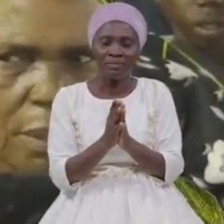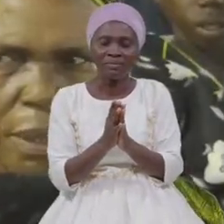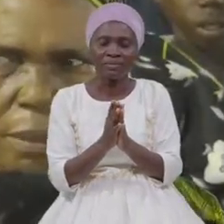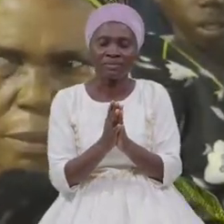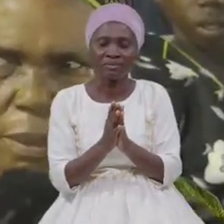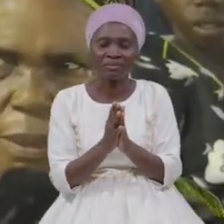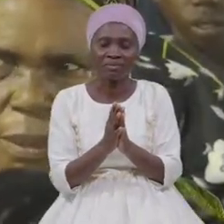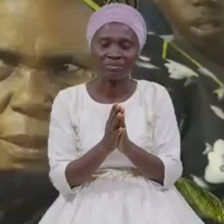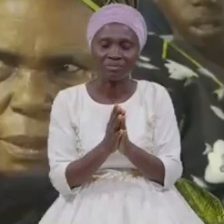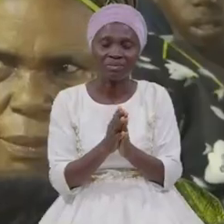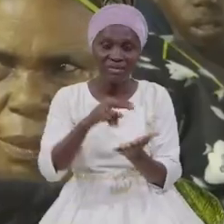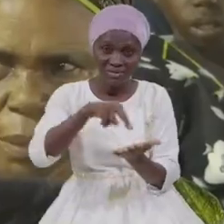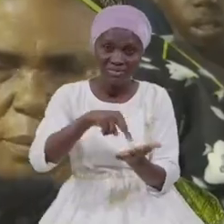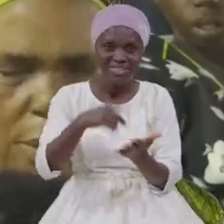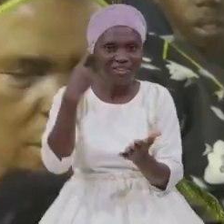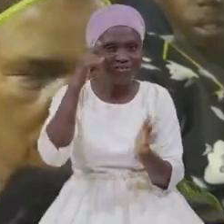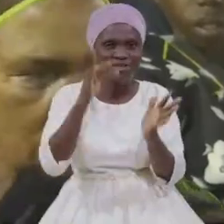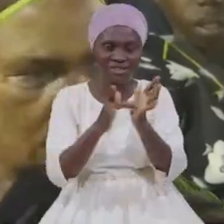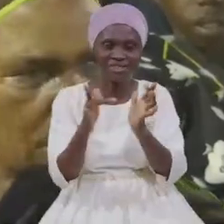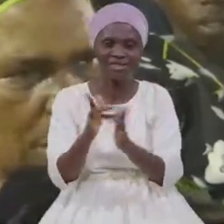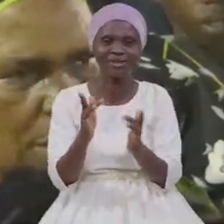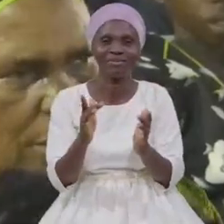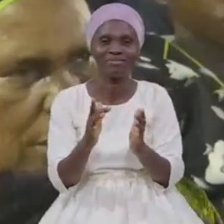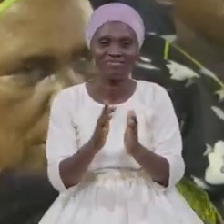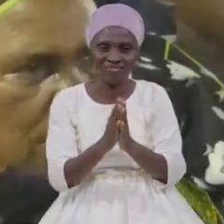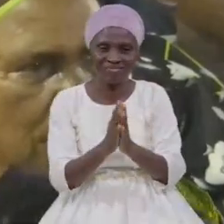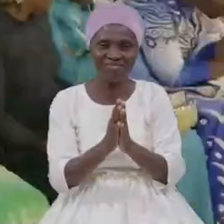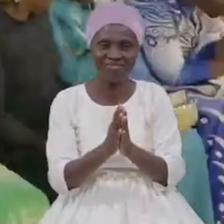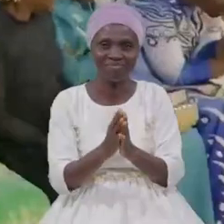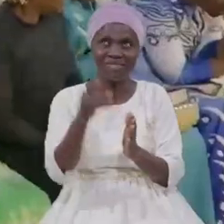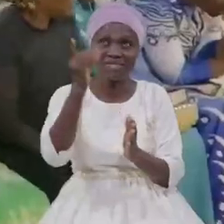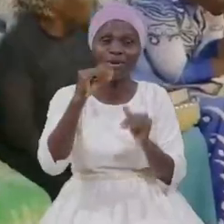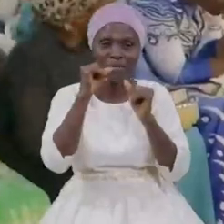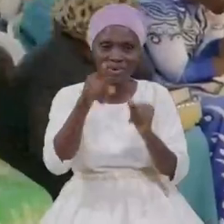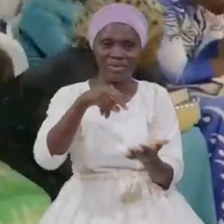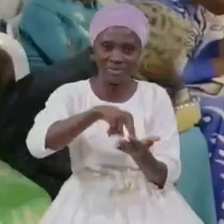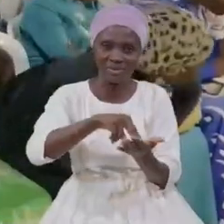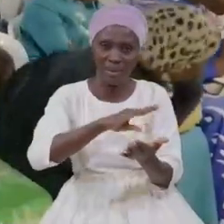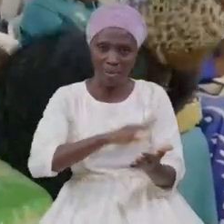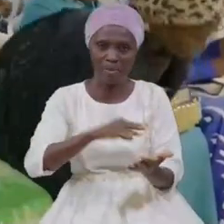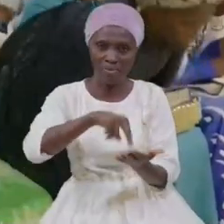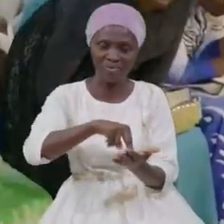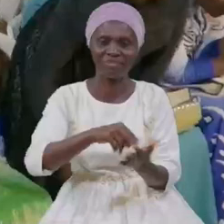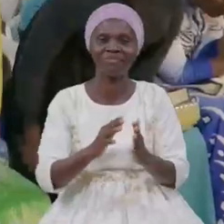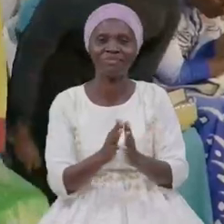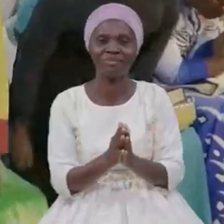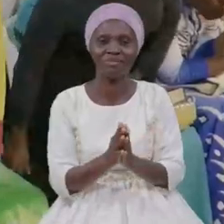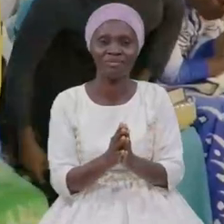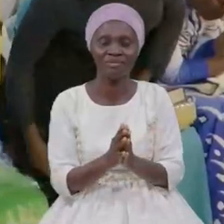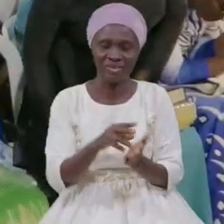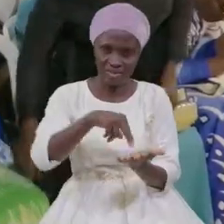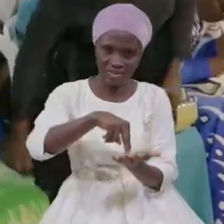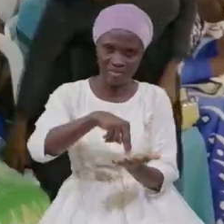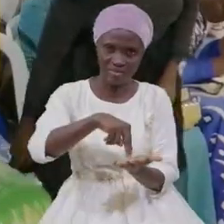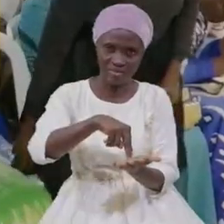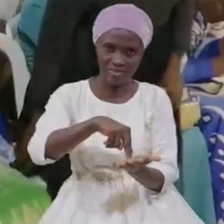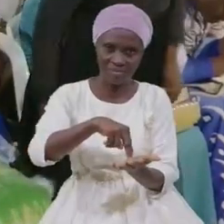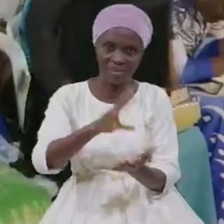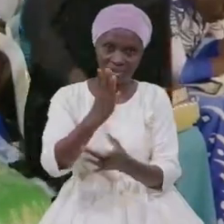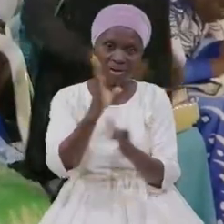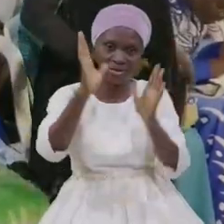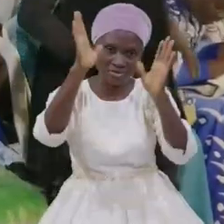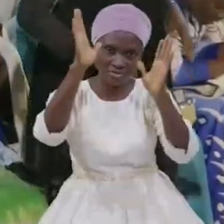Tu es debout, debout pour Jésus. Que Dieu te bénisse, que Dieu te bénisse. Sois sincère dans ton cœur. Comme